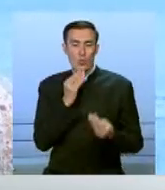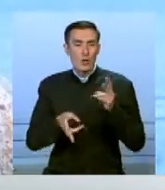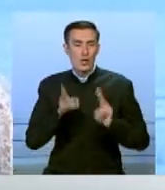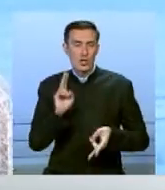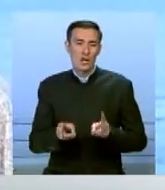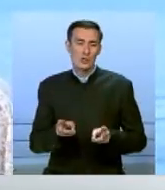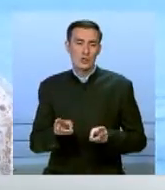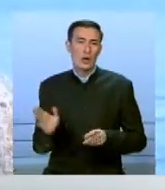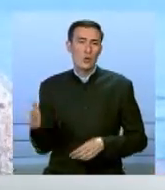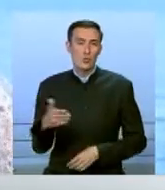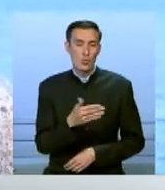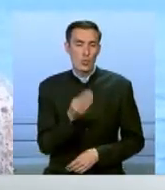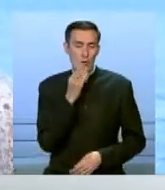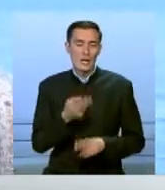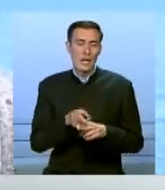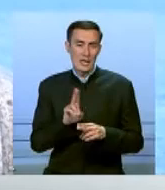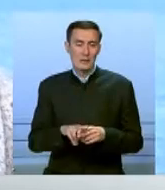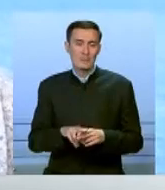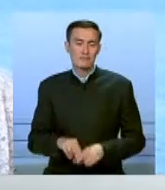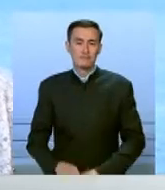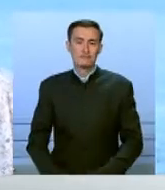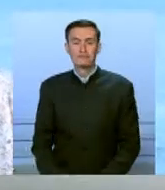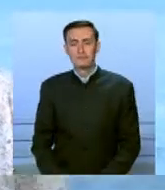ухой на берегу.